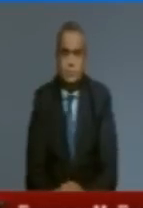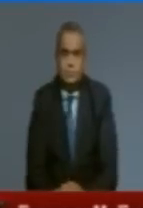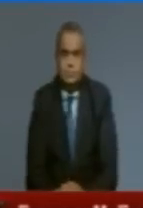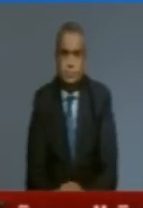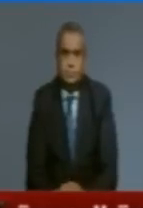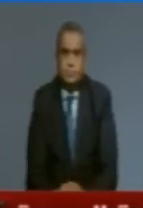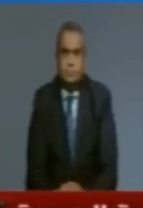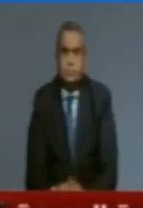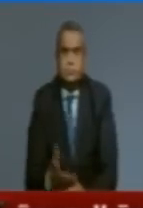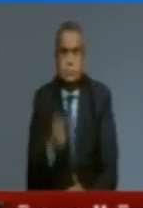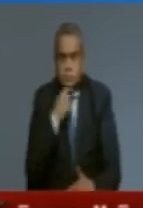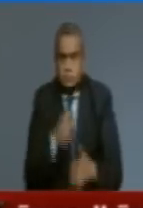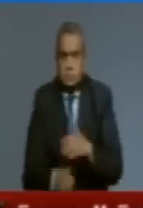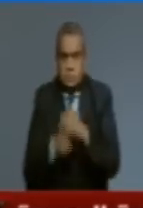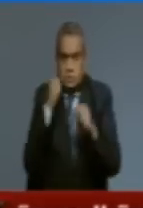تكون أعمالنا